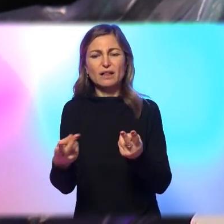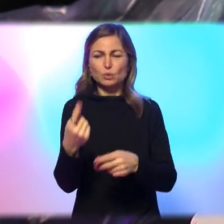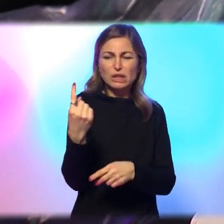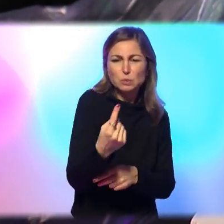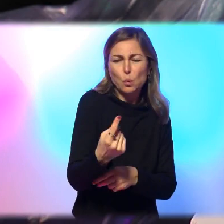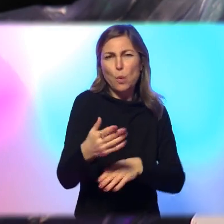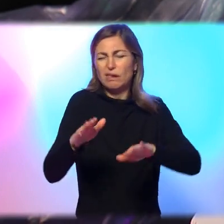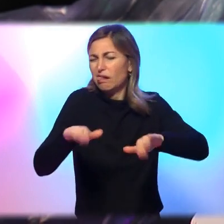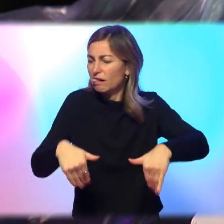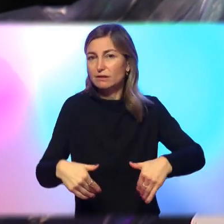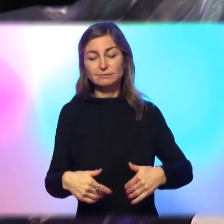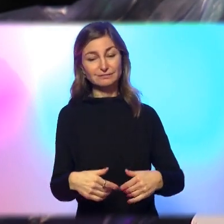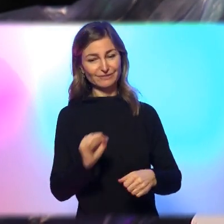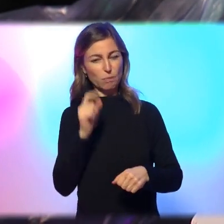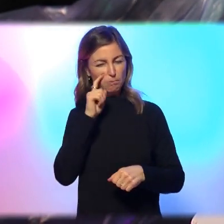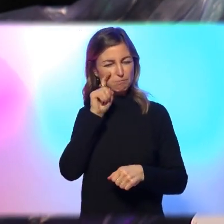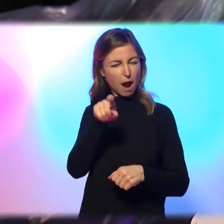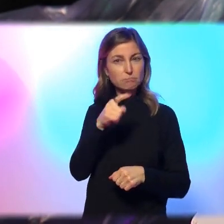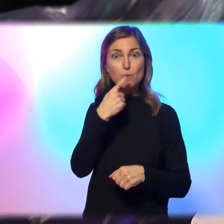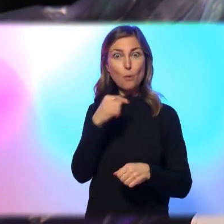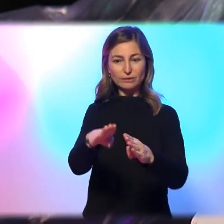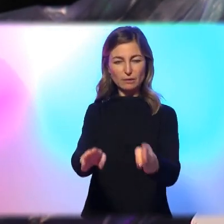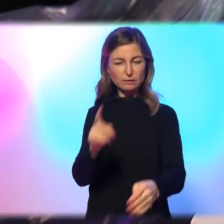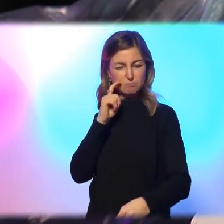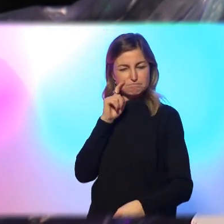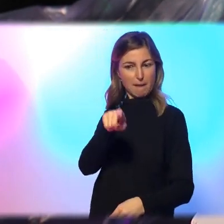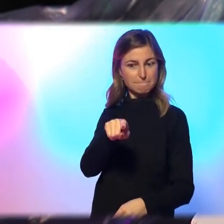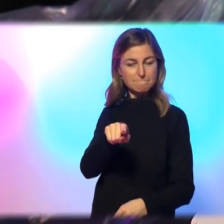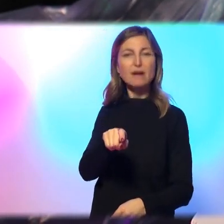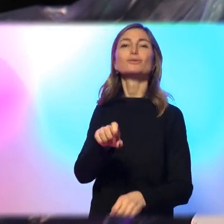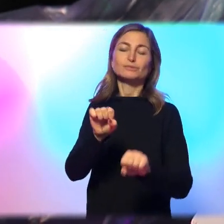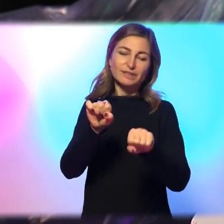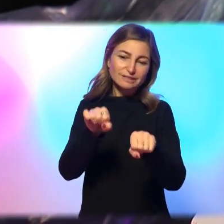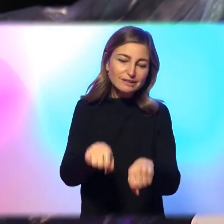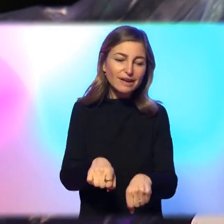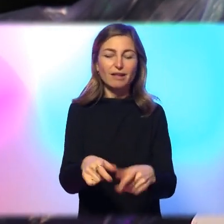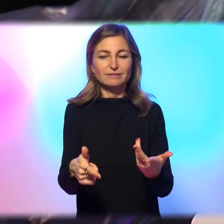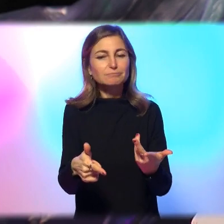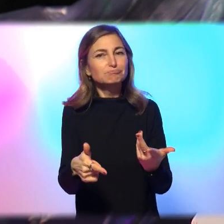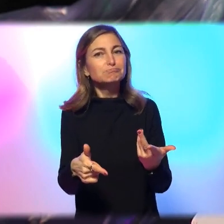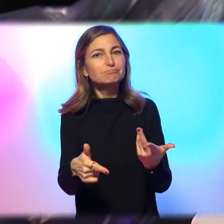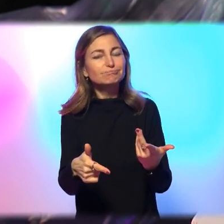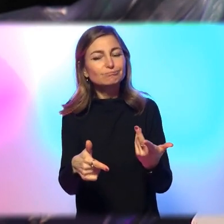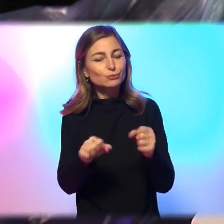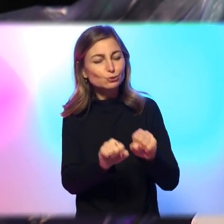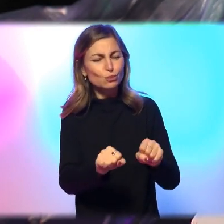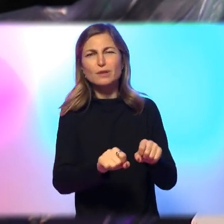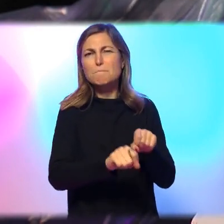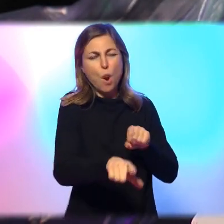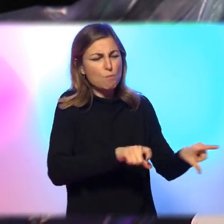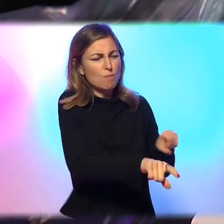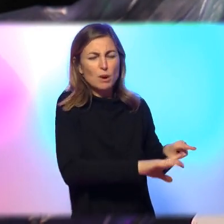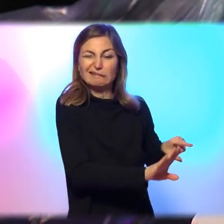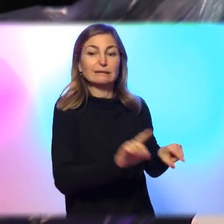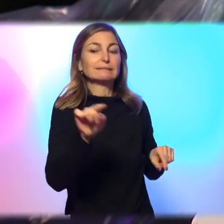tatsächlich. Und man sieht diese roten Kästen ja auch tatsächlich schon aus der Ferne. Und damit verhindert man viel Müll, der sonst auf dem Gehweg oder